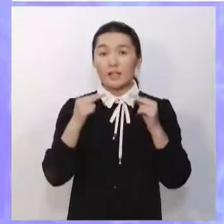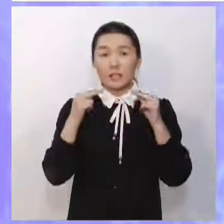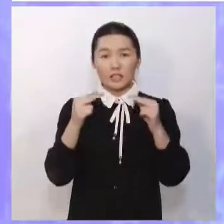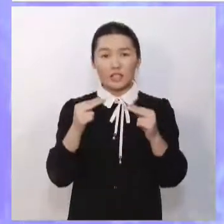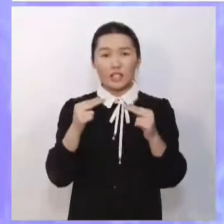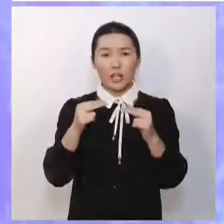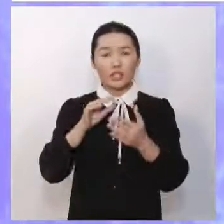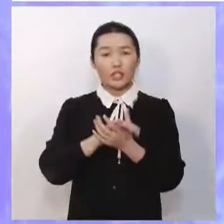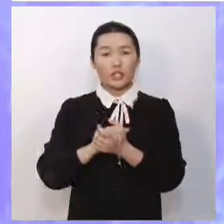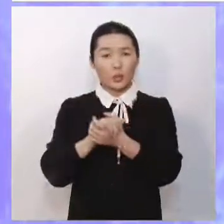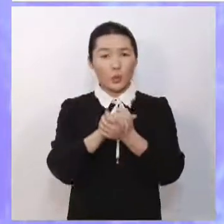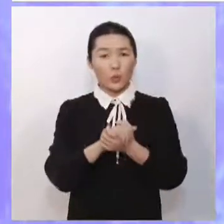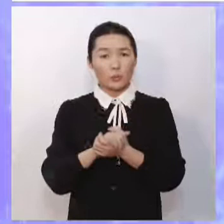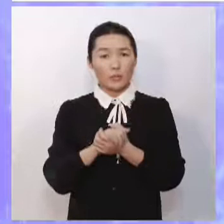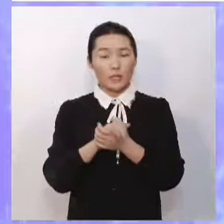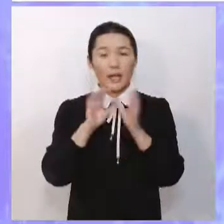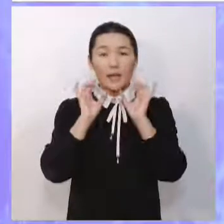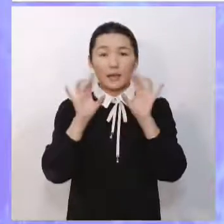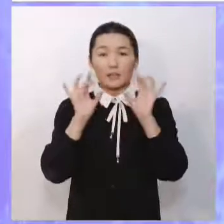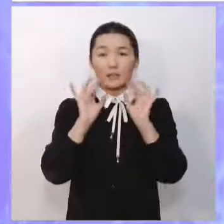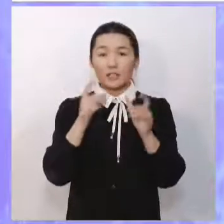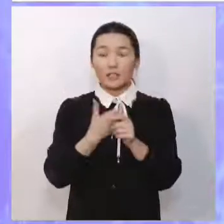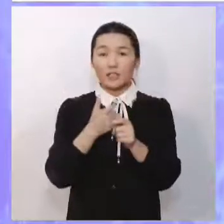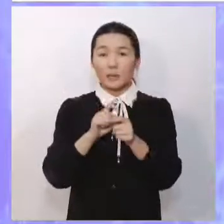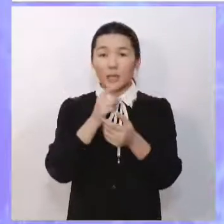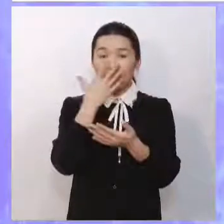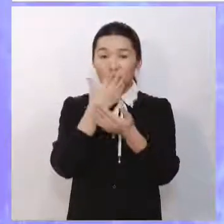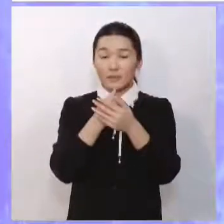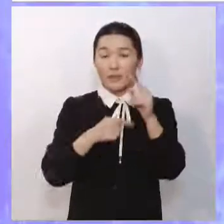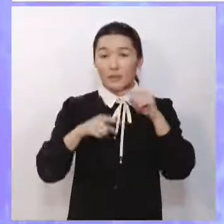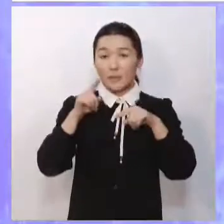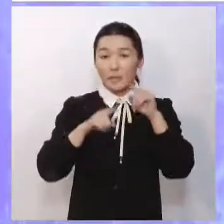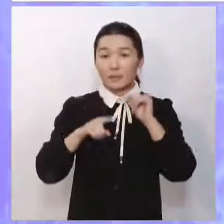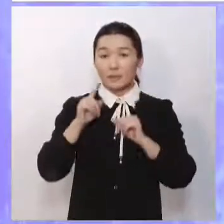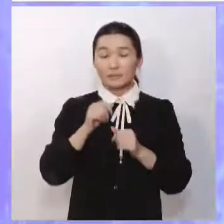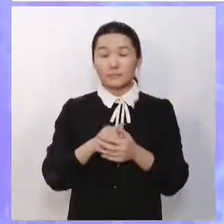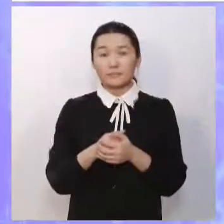дружбы? Расскажите об этом своим родным.